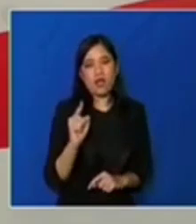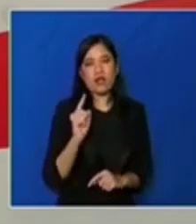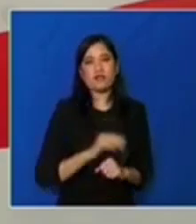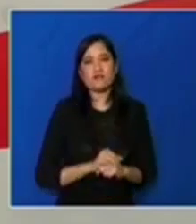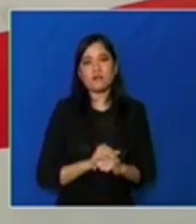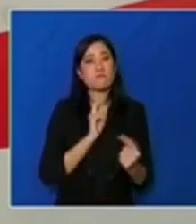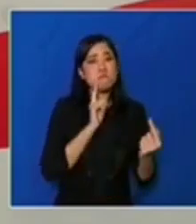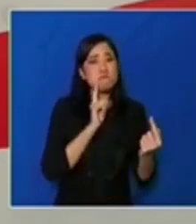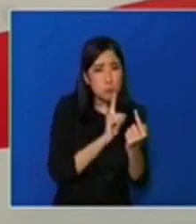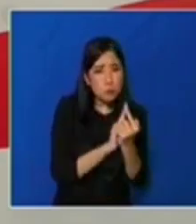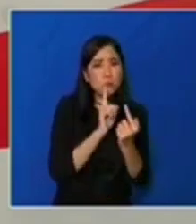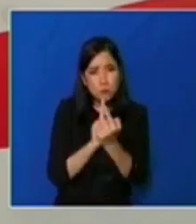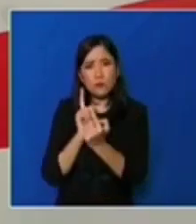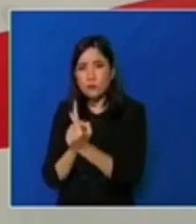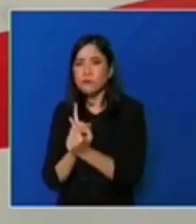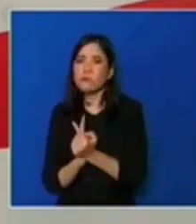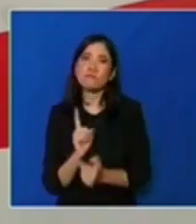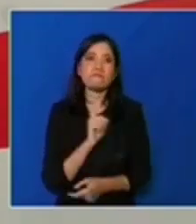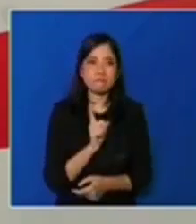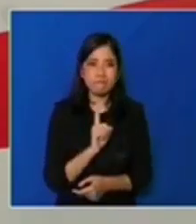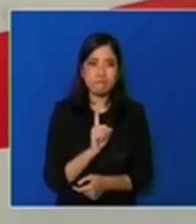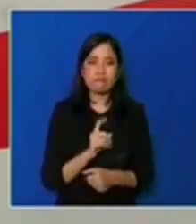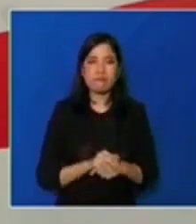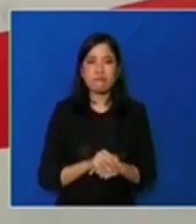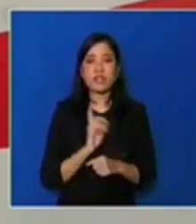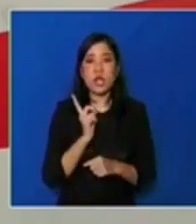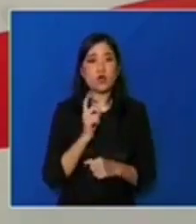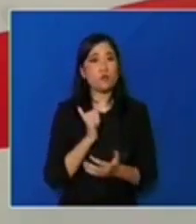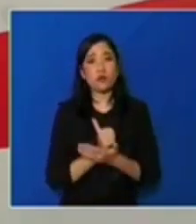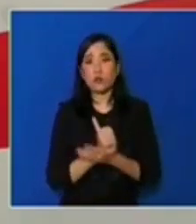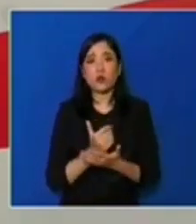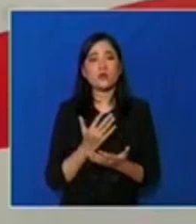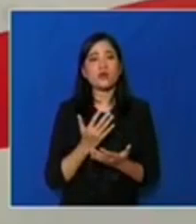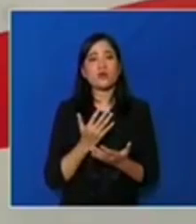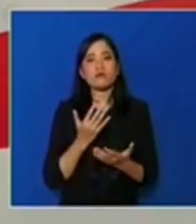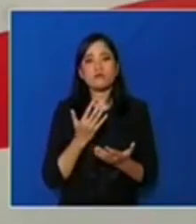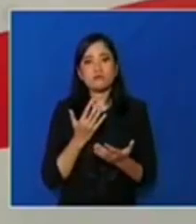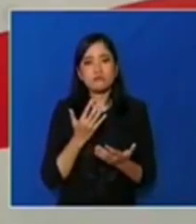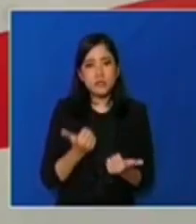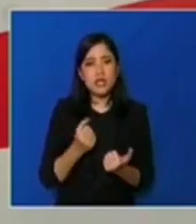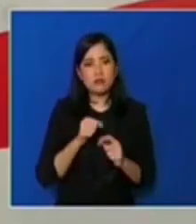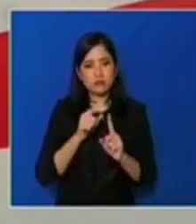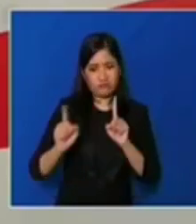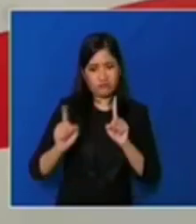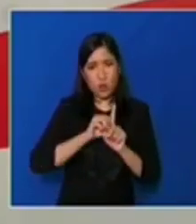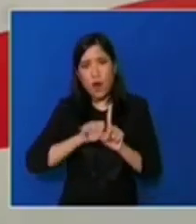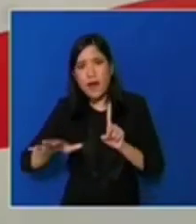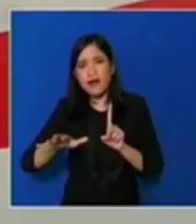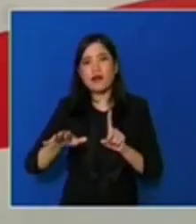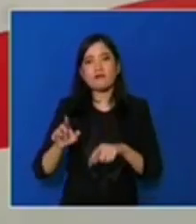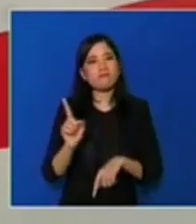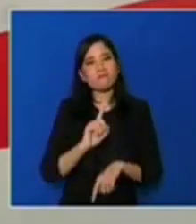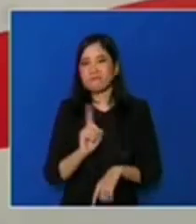pertemuan-pertemuan kerumunan kerumunan yang sangat-sangat memungkinkan terjadinya penularan diantara penderita